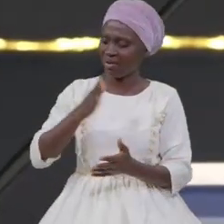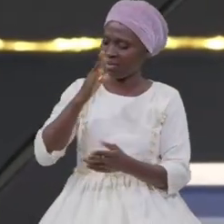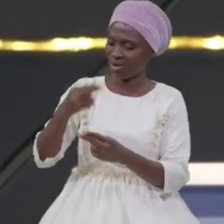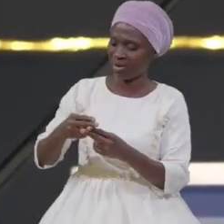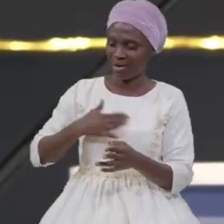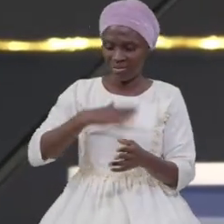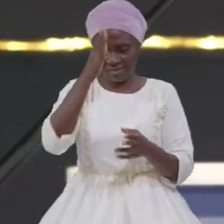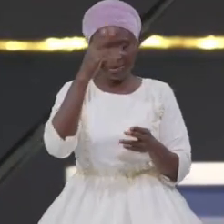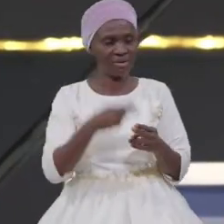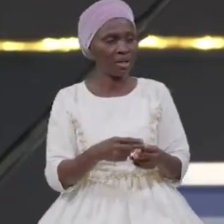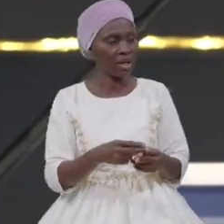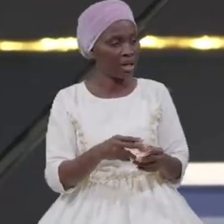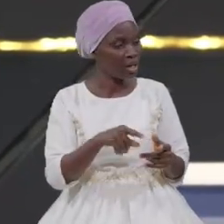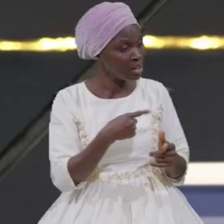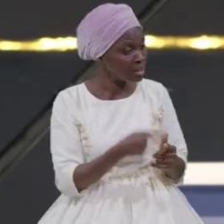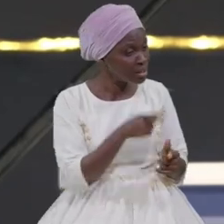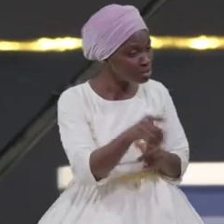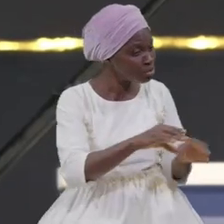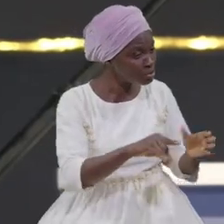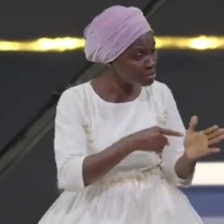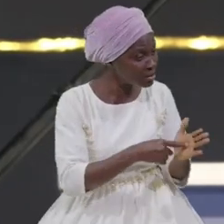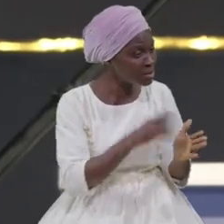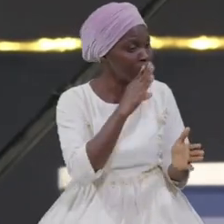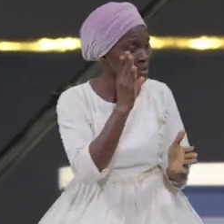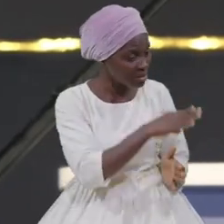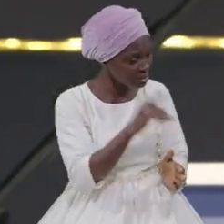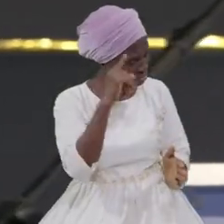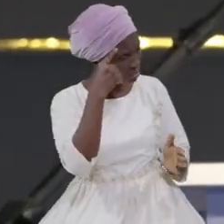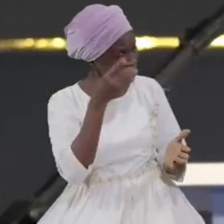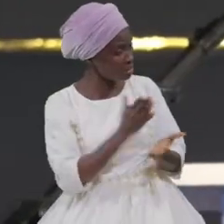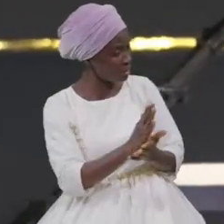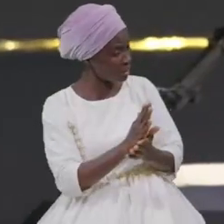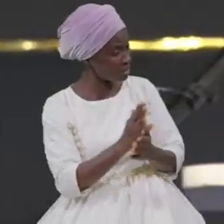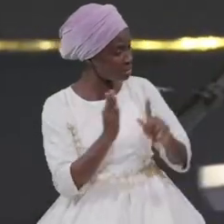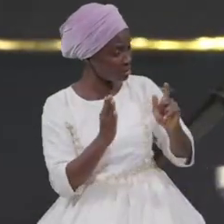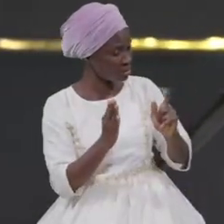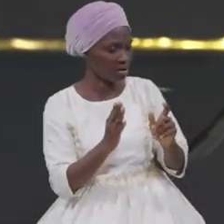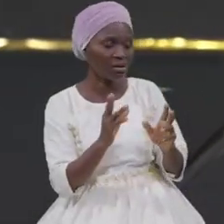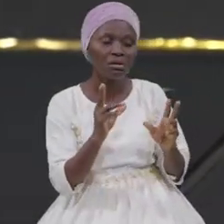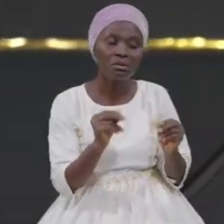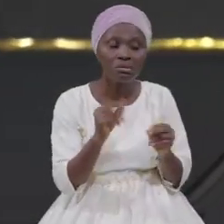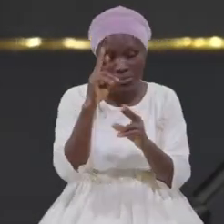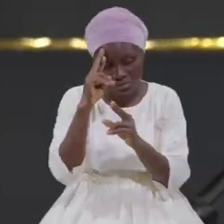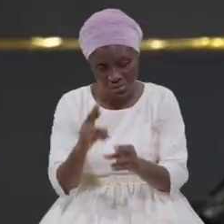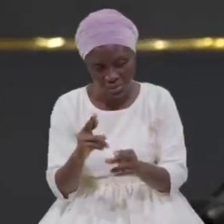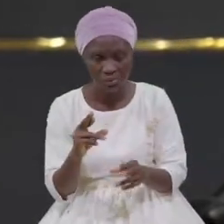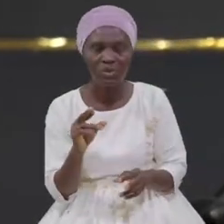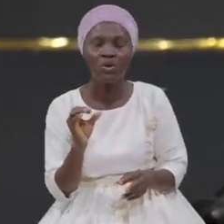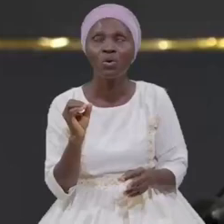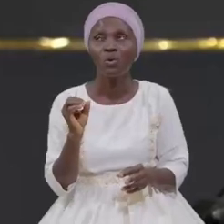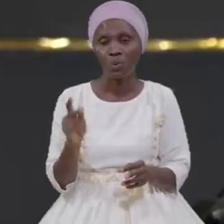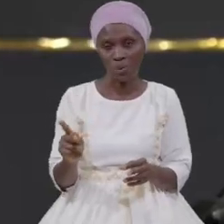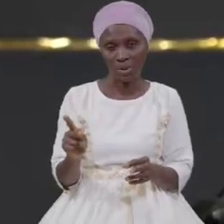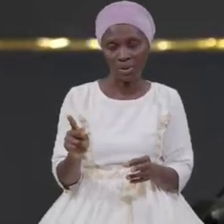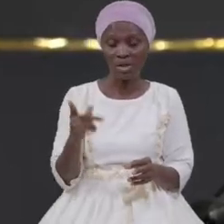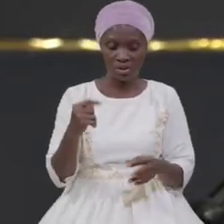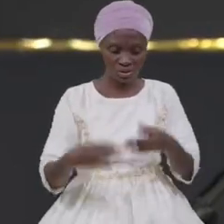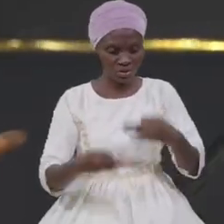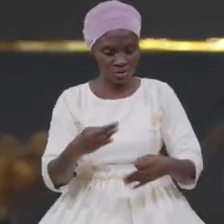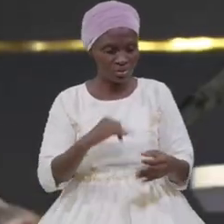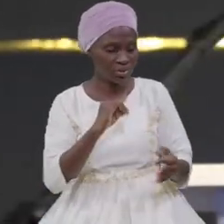ça. Et tu penses que c'est bon? Non, monsieur. D'accord. Le jugement est le